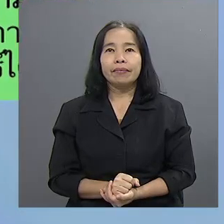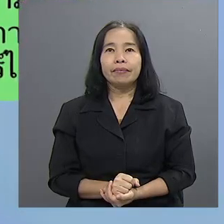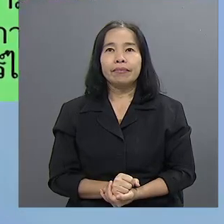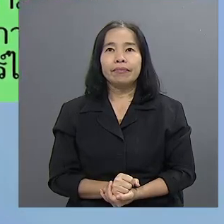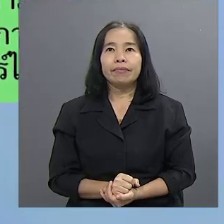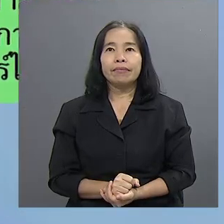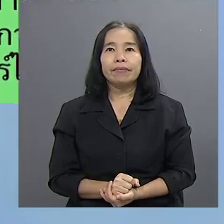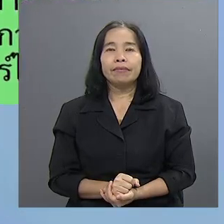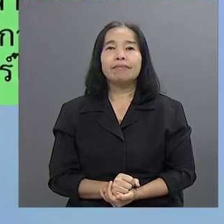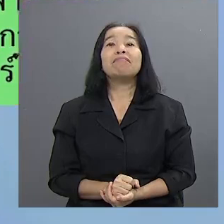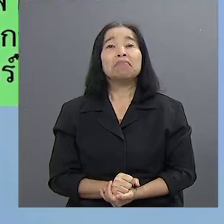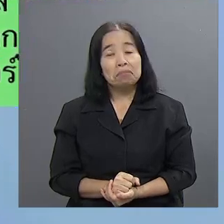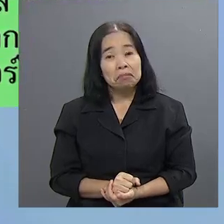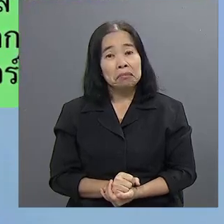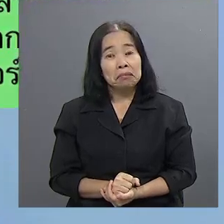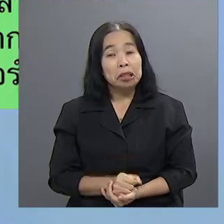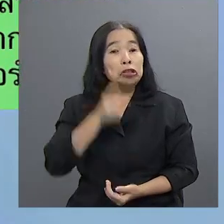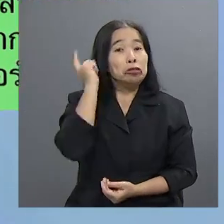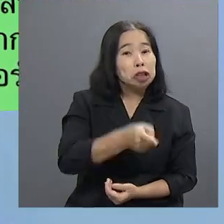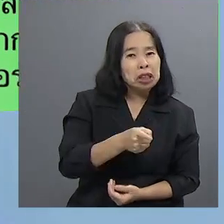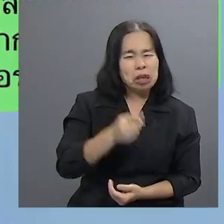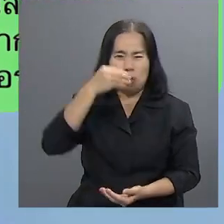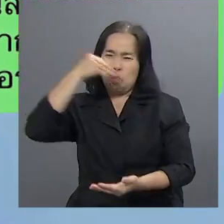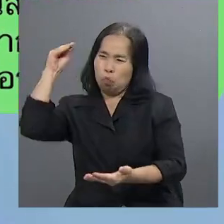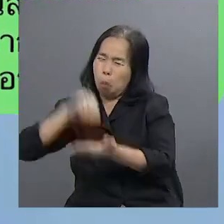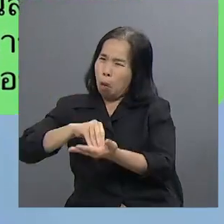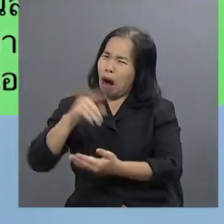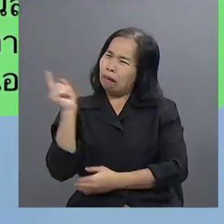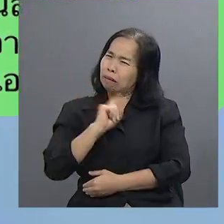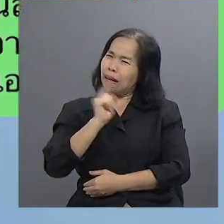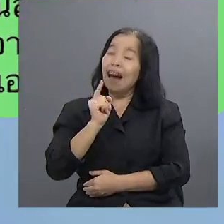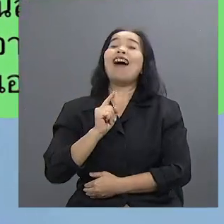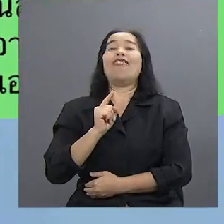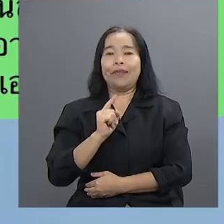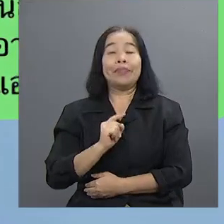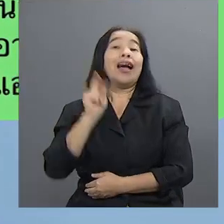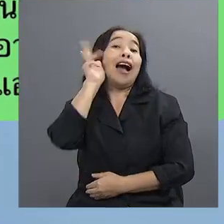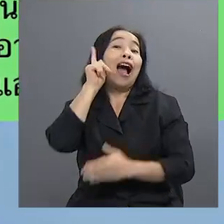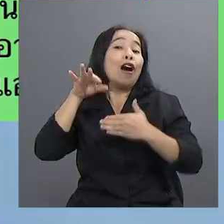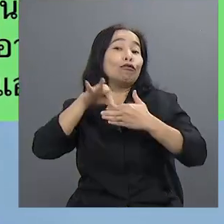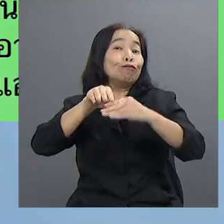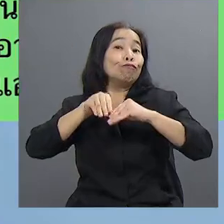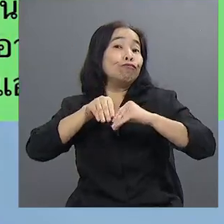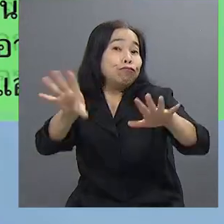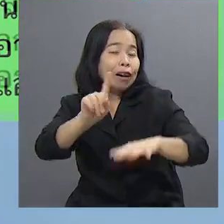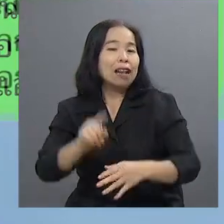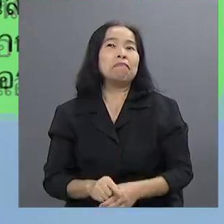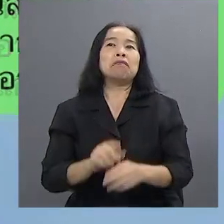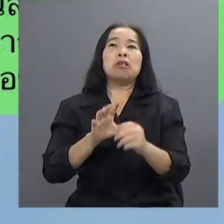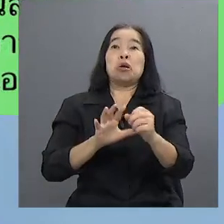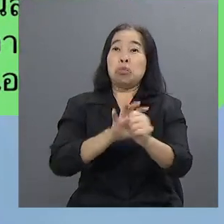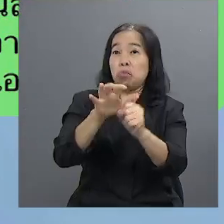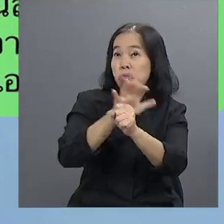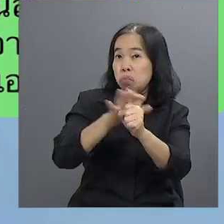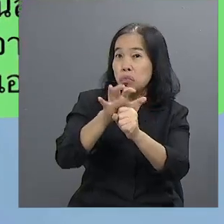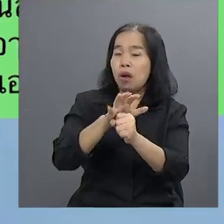ชัวหรือมั่วหลังมีการส่งต่อข้อมูลในสื่อสังคมออนไลน์แบบนี้นะครับ บอ กว่าด่วนเชื้อโควิด -19 สามารถล่องลอยในอาก